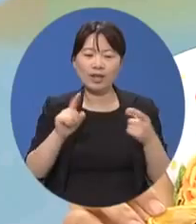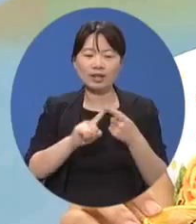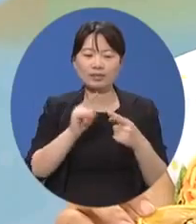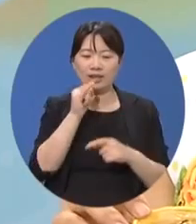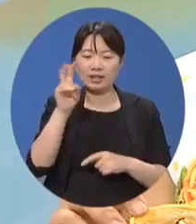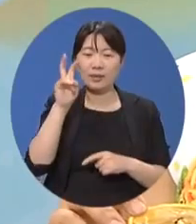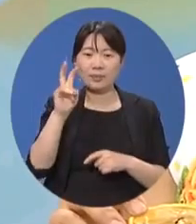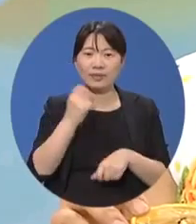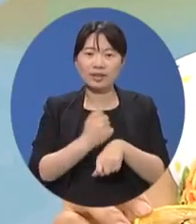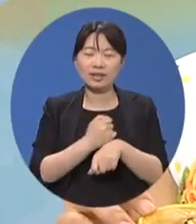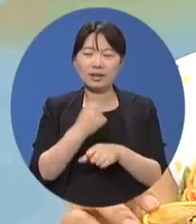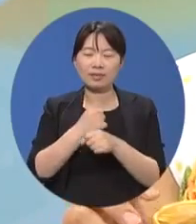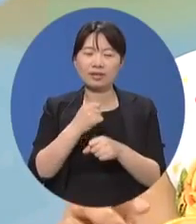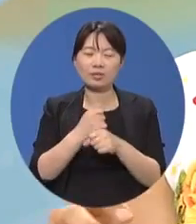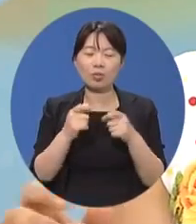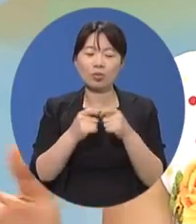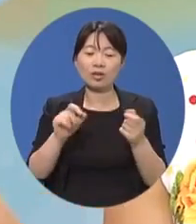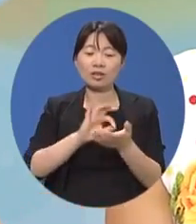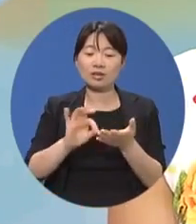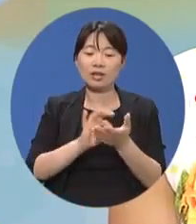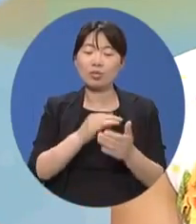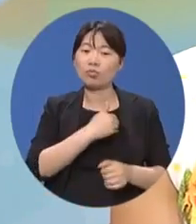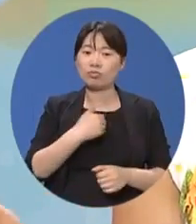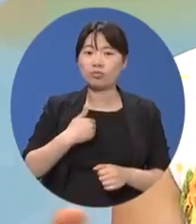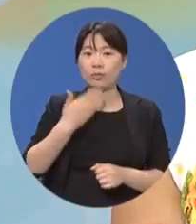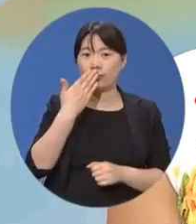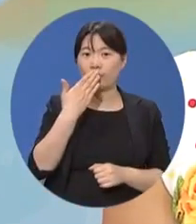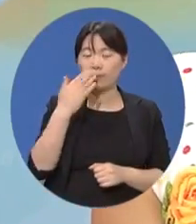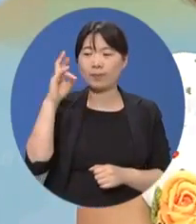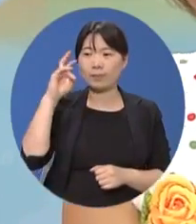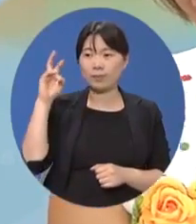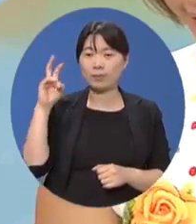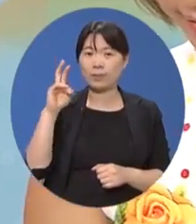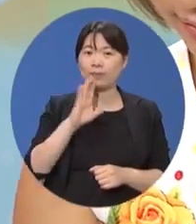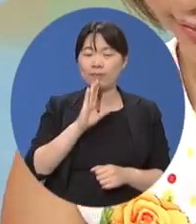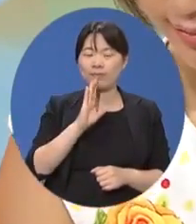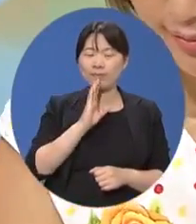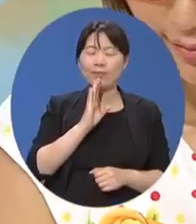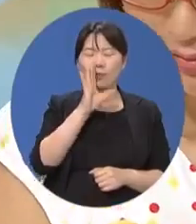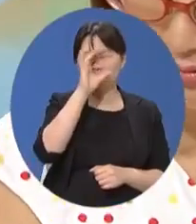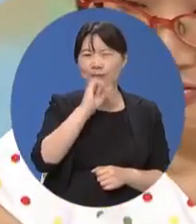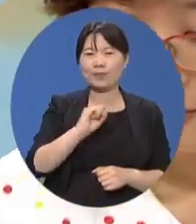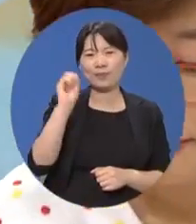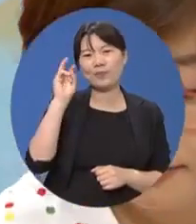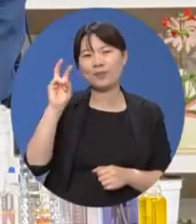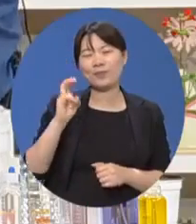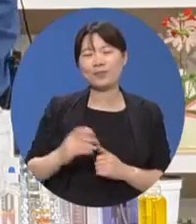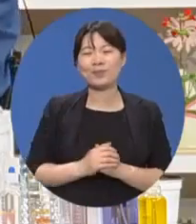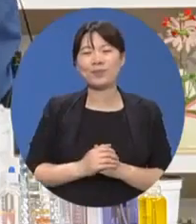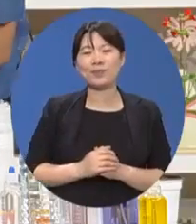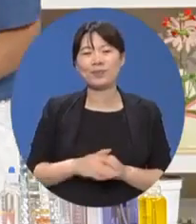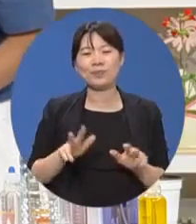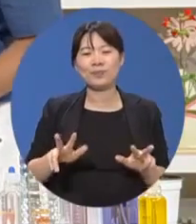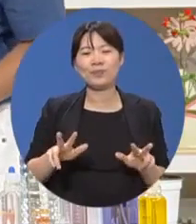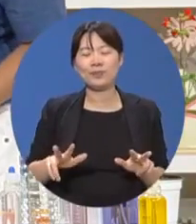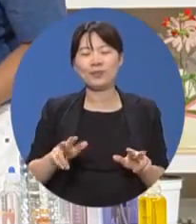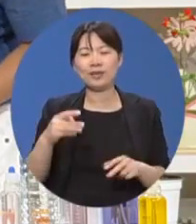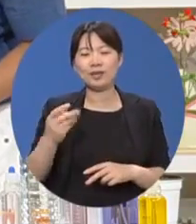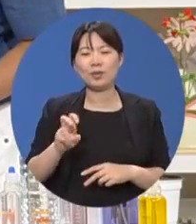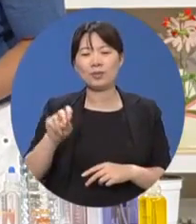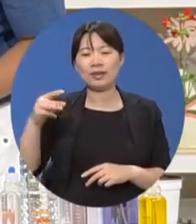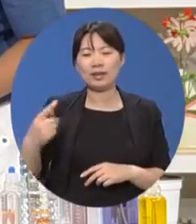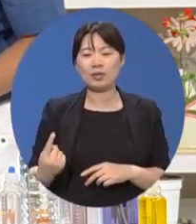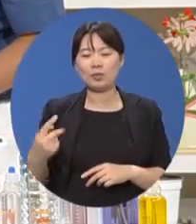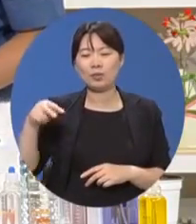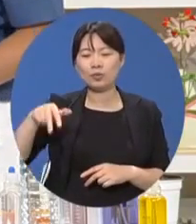텐데 이렇게 만들면 좀 오래 윤재 내 올해 이용할수가 있어요 아 좋네요 줄여도 토마토 주스